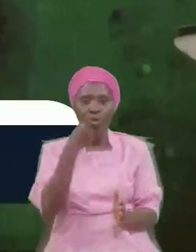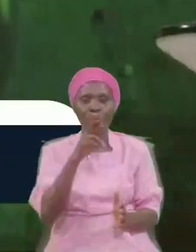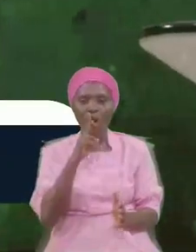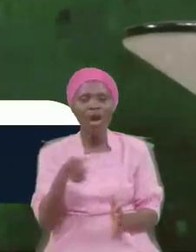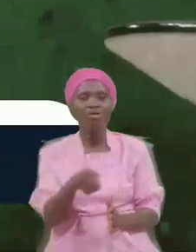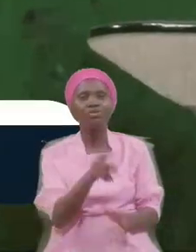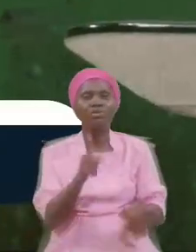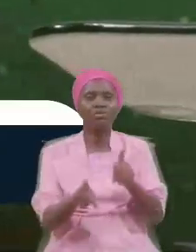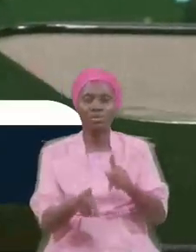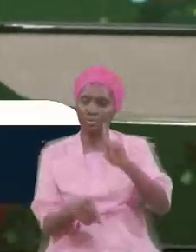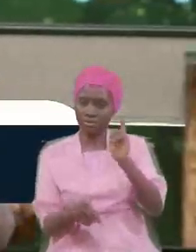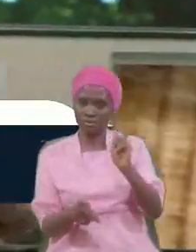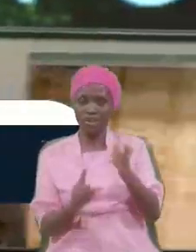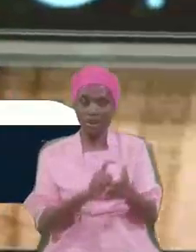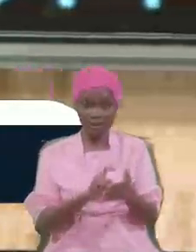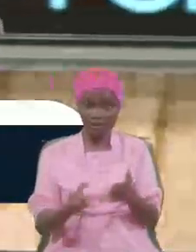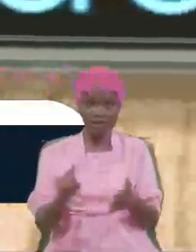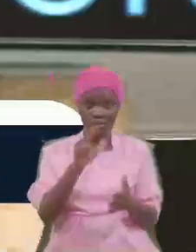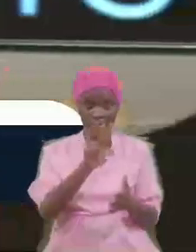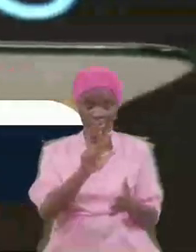gens-là? Verset